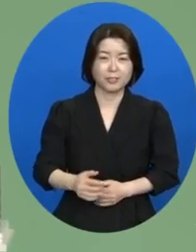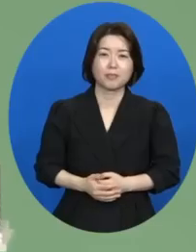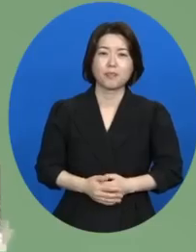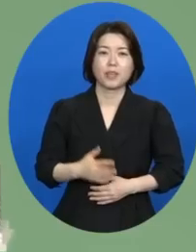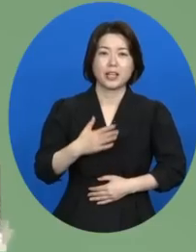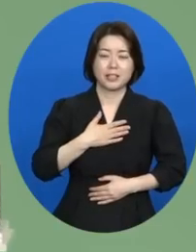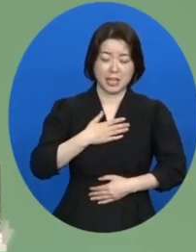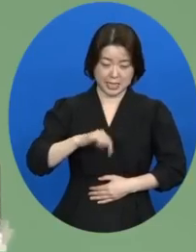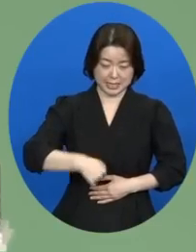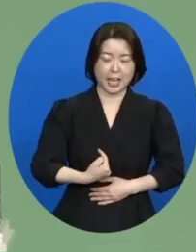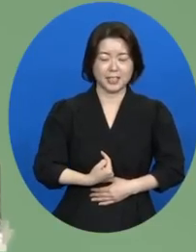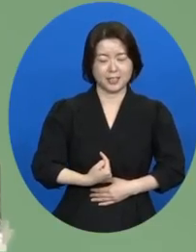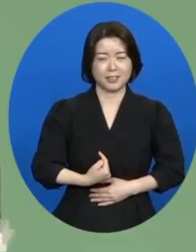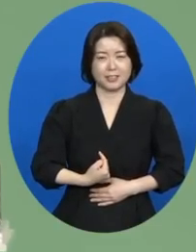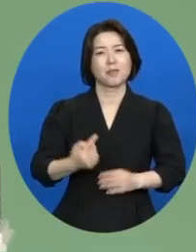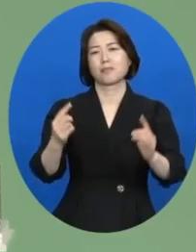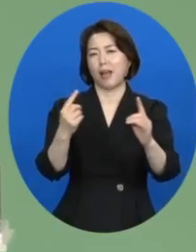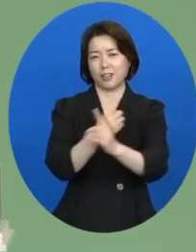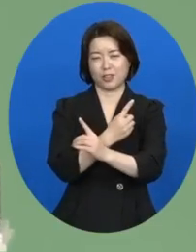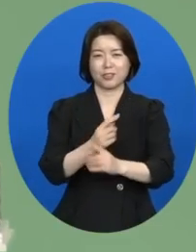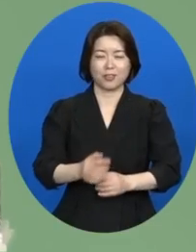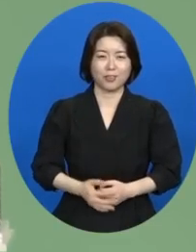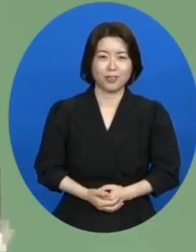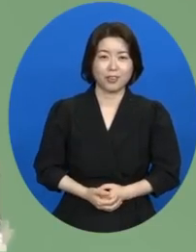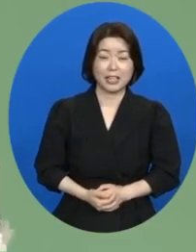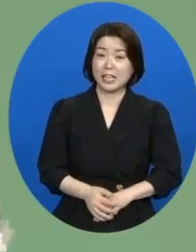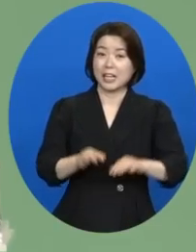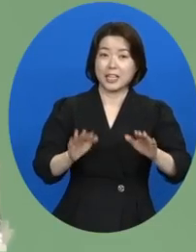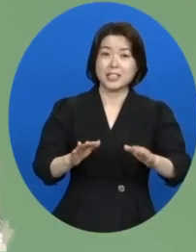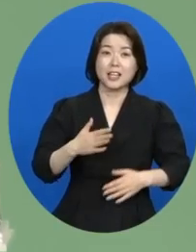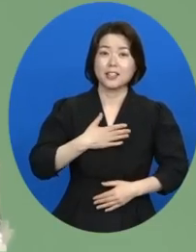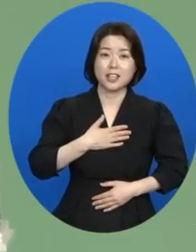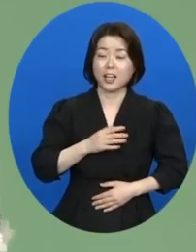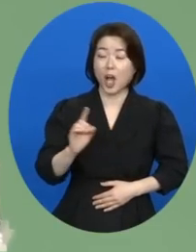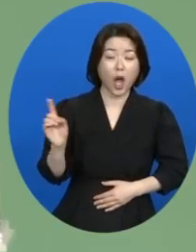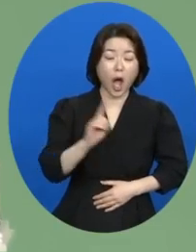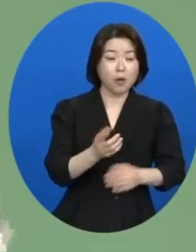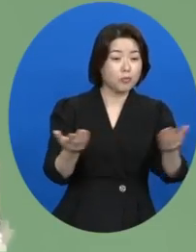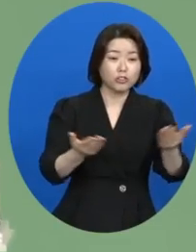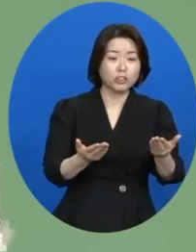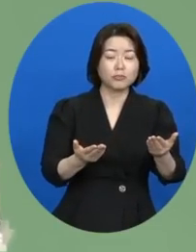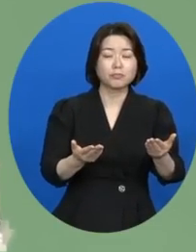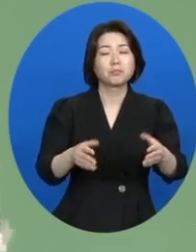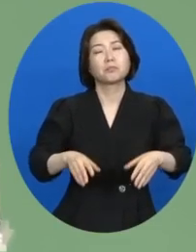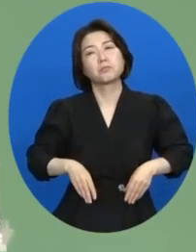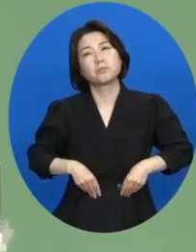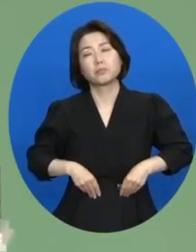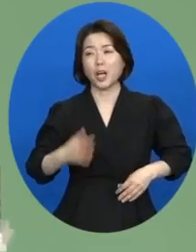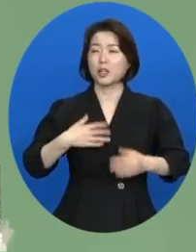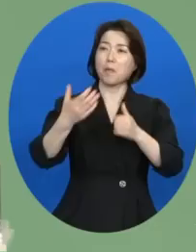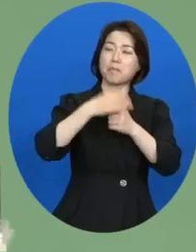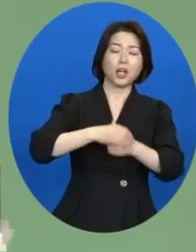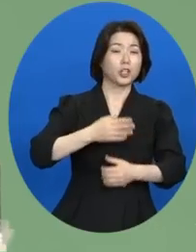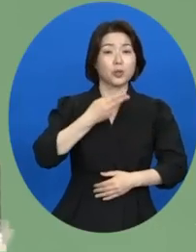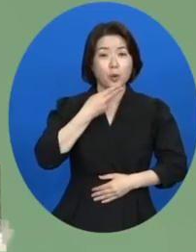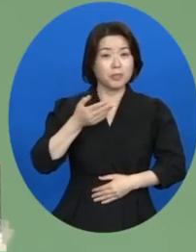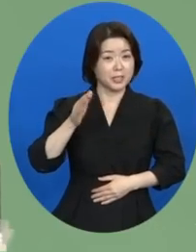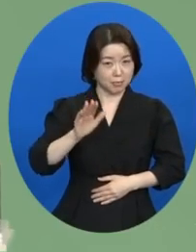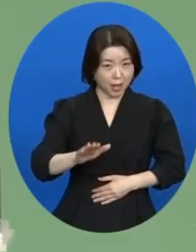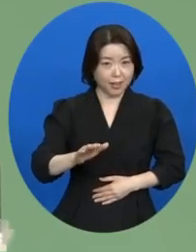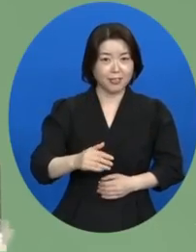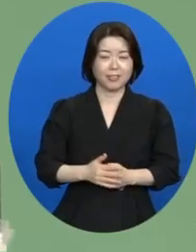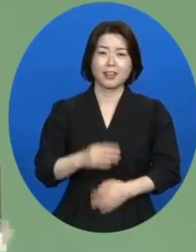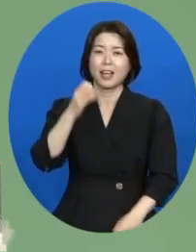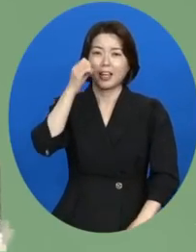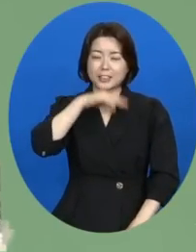제 자신이었습니다. 이제는 제가 아무 일도 주어지지 않더라도